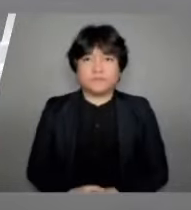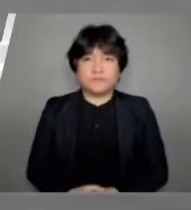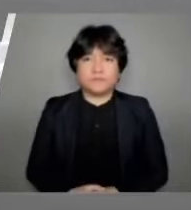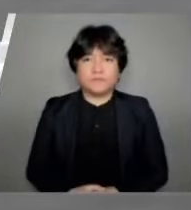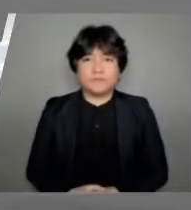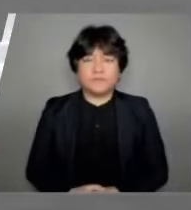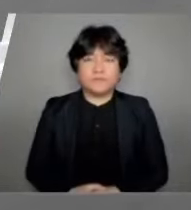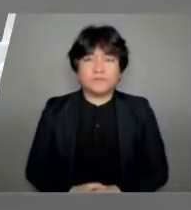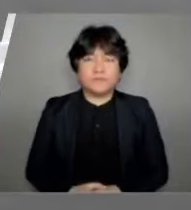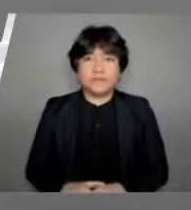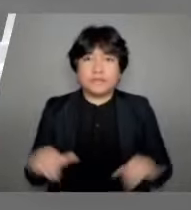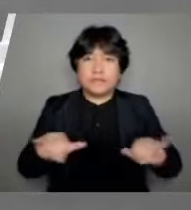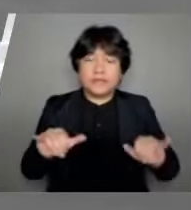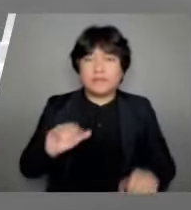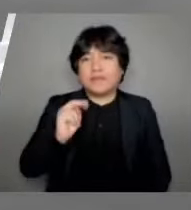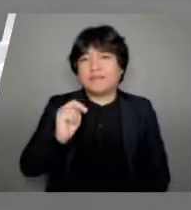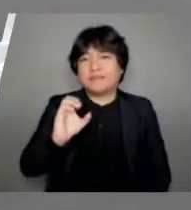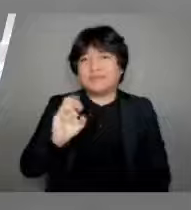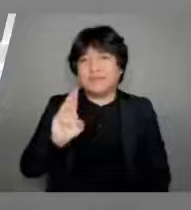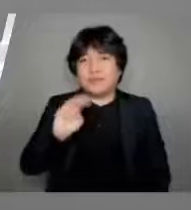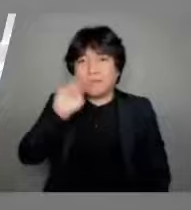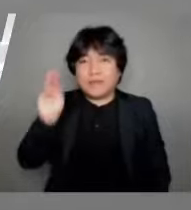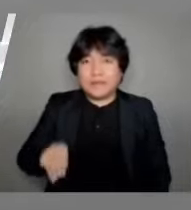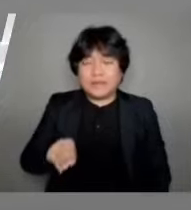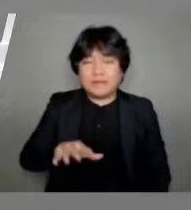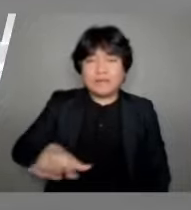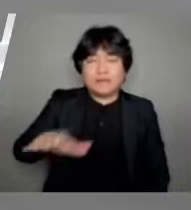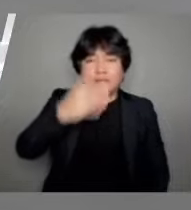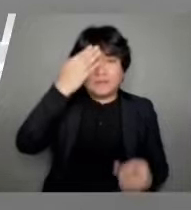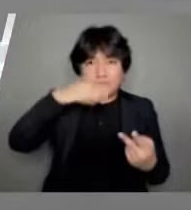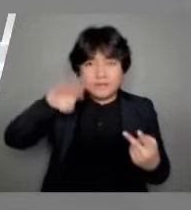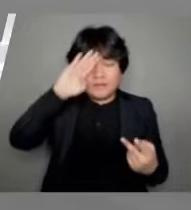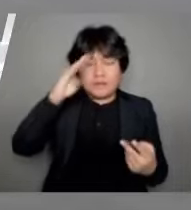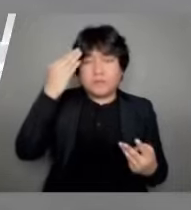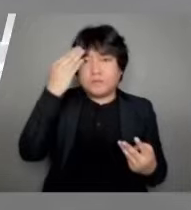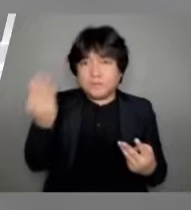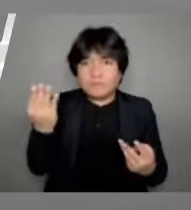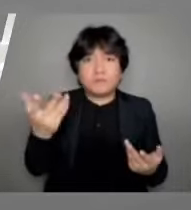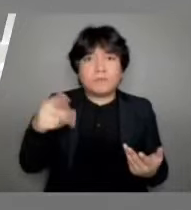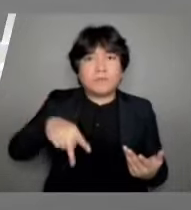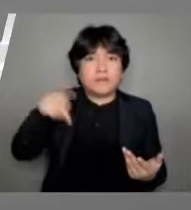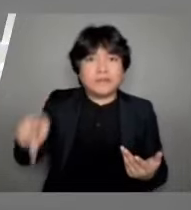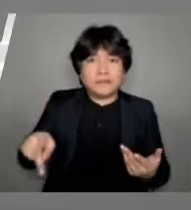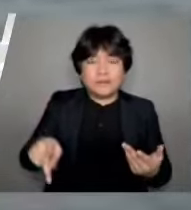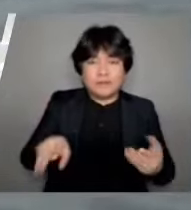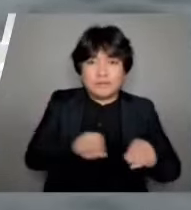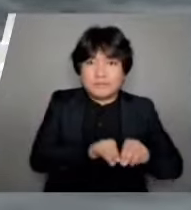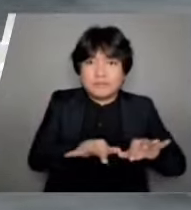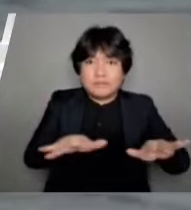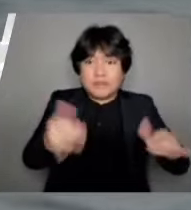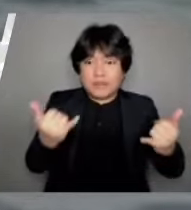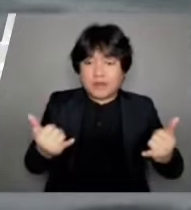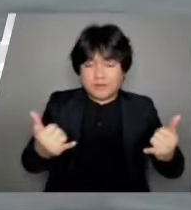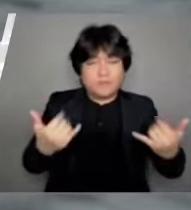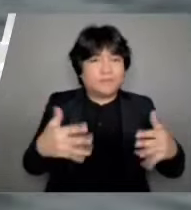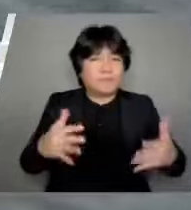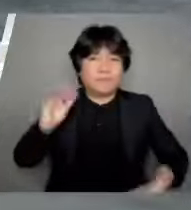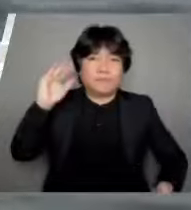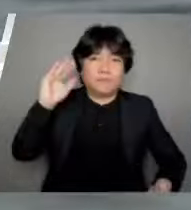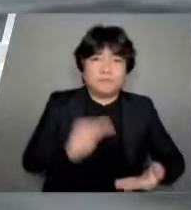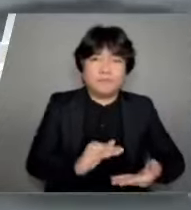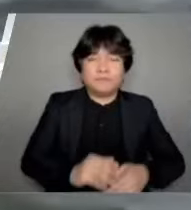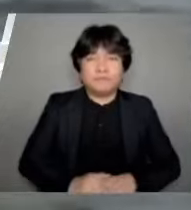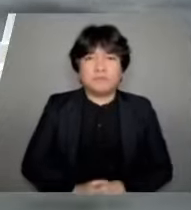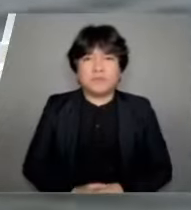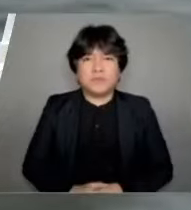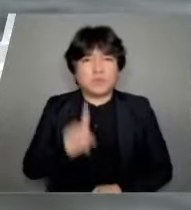inspection sa Metro Manila, Cavite, Bulacan at Pampanga, halos wala na raw nakitang oil shins. Pero nakitaan ng problema ang